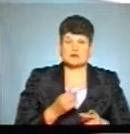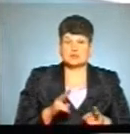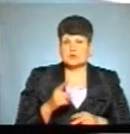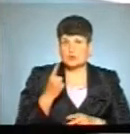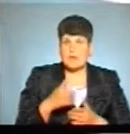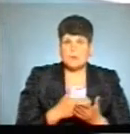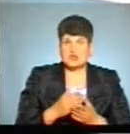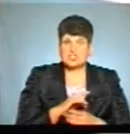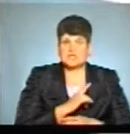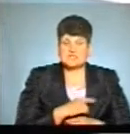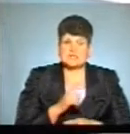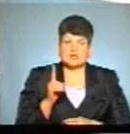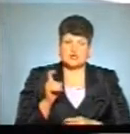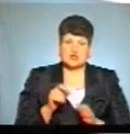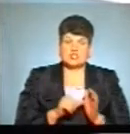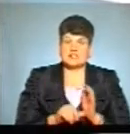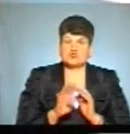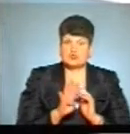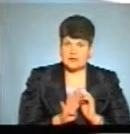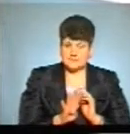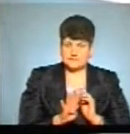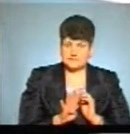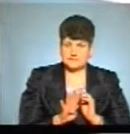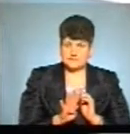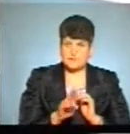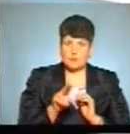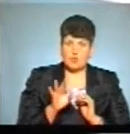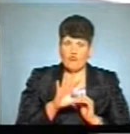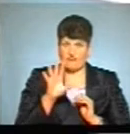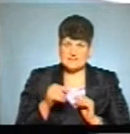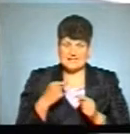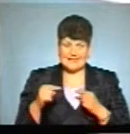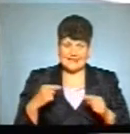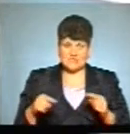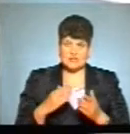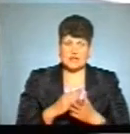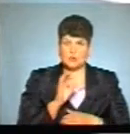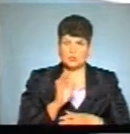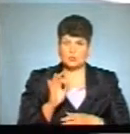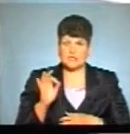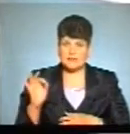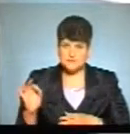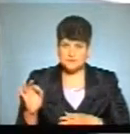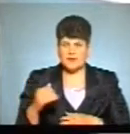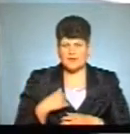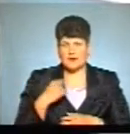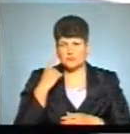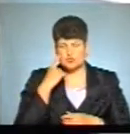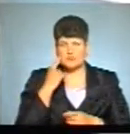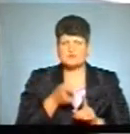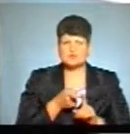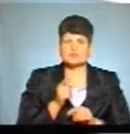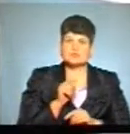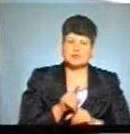силі кількість 164, по всіх інших стоять нулі, але я думаю, що це все через